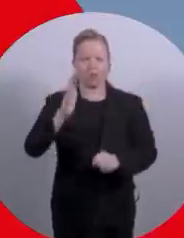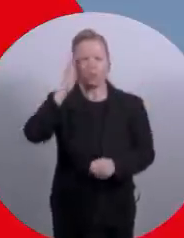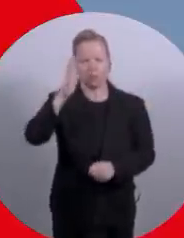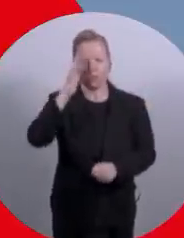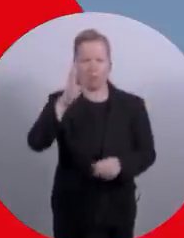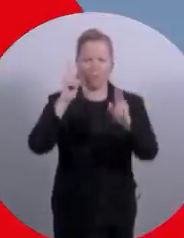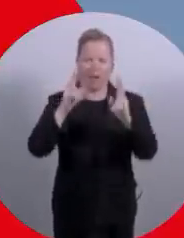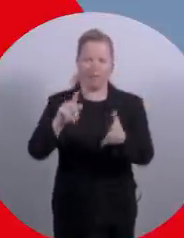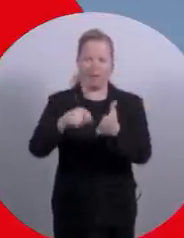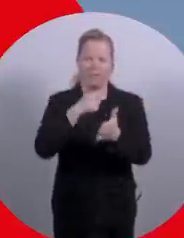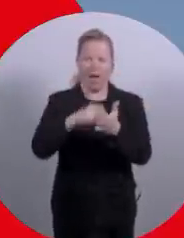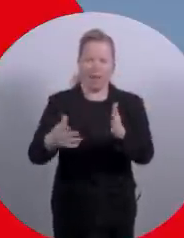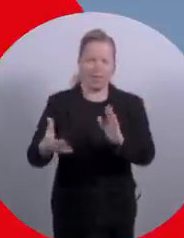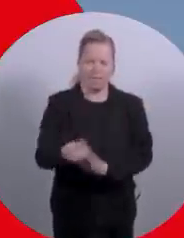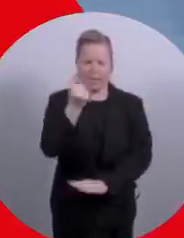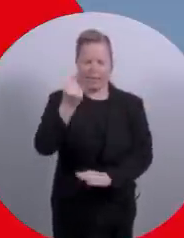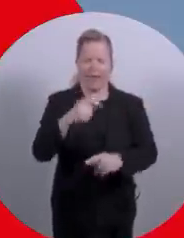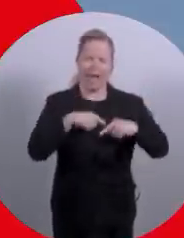herzliches Freundschaft